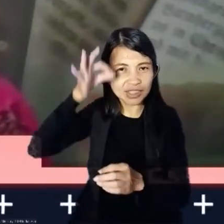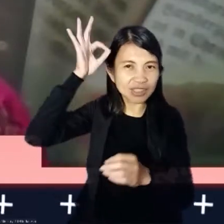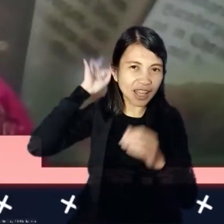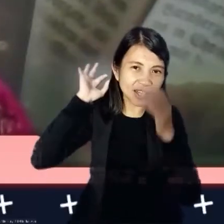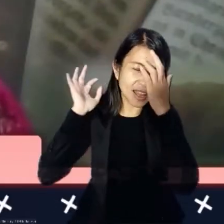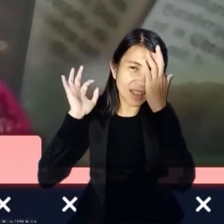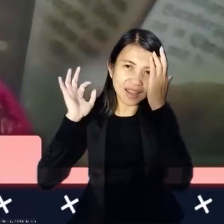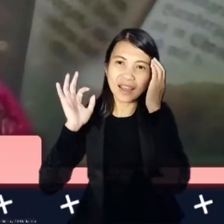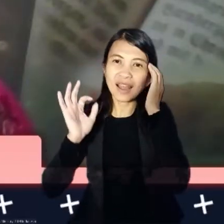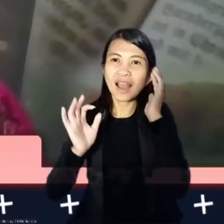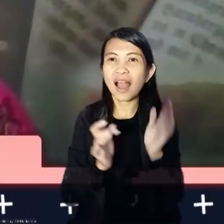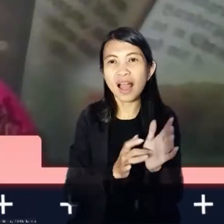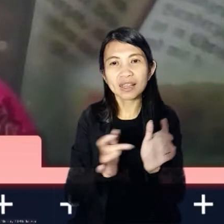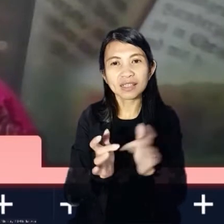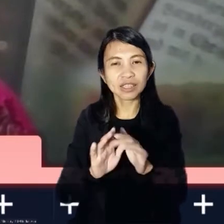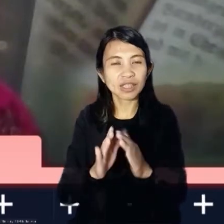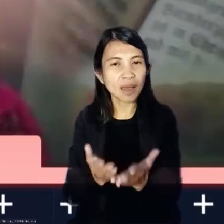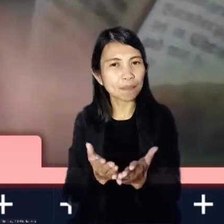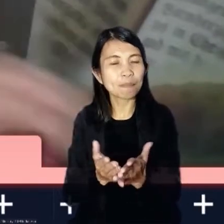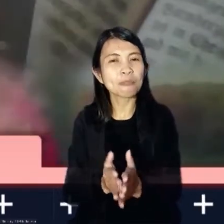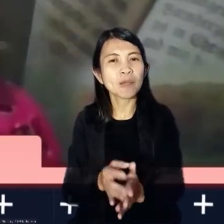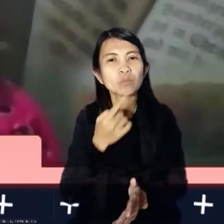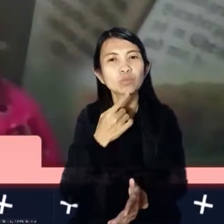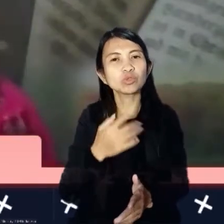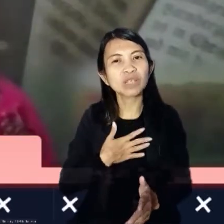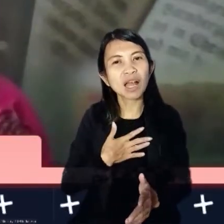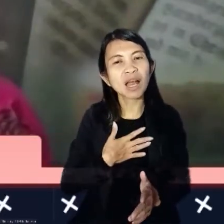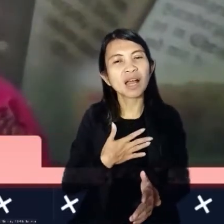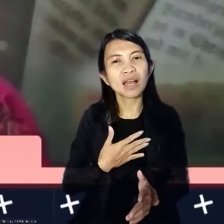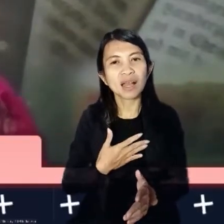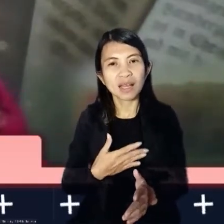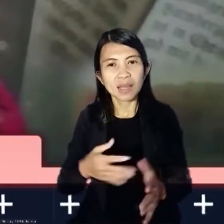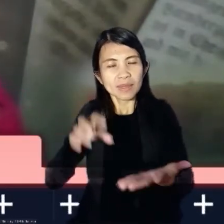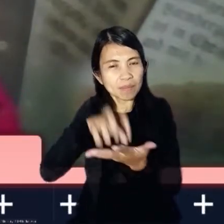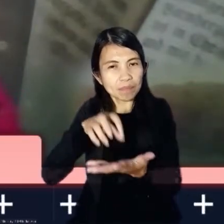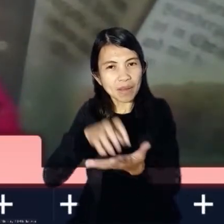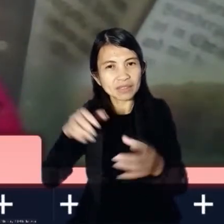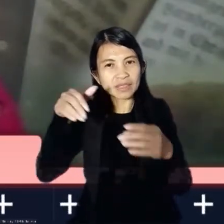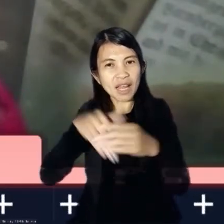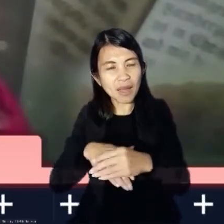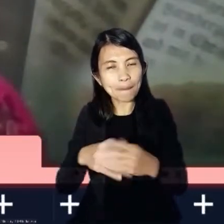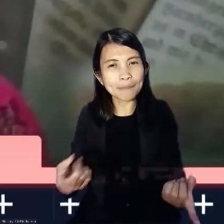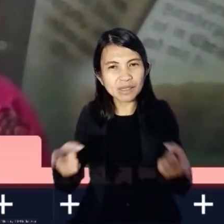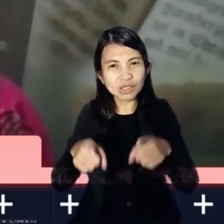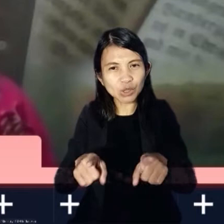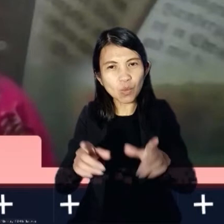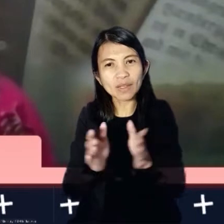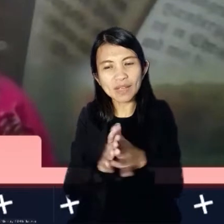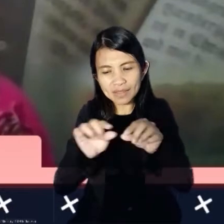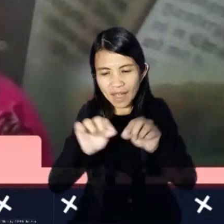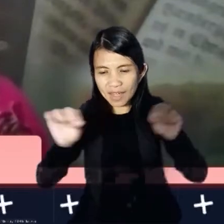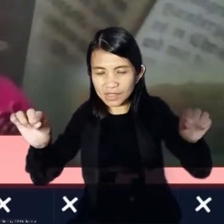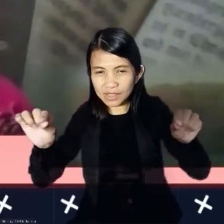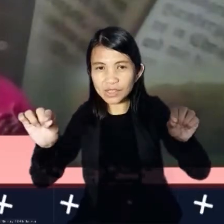garis waktu maupun tempat di dalam peristiwa-peristiwa di dalam dunia ini Dan karena Alkitab